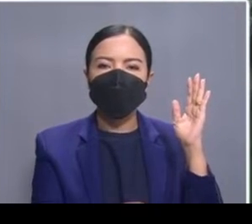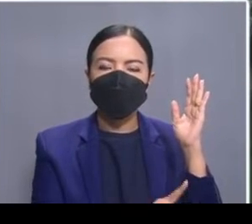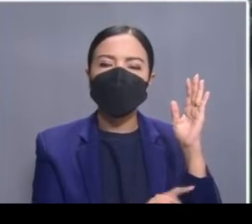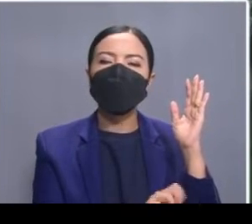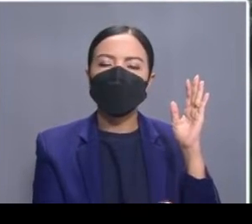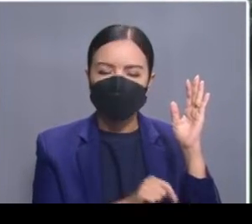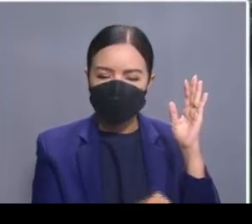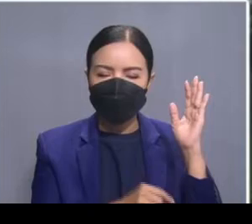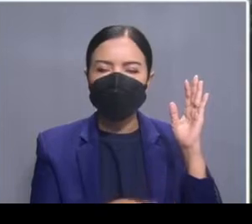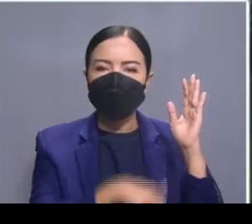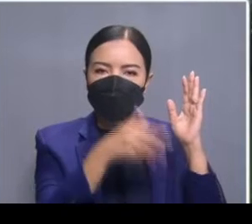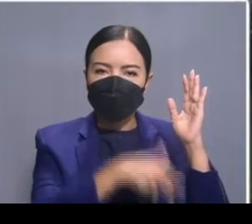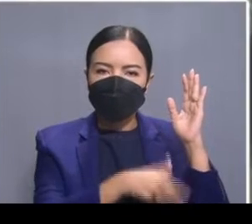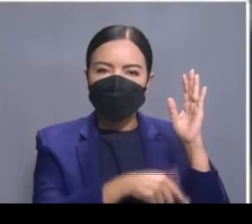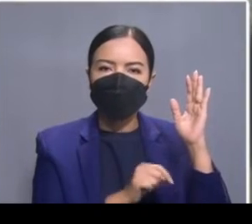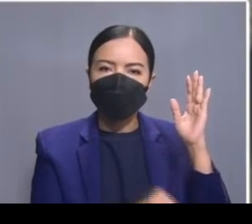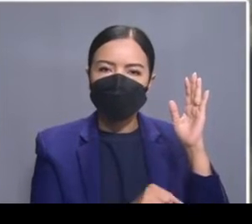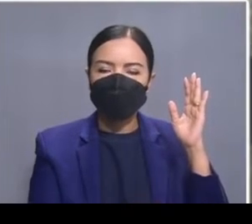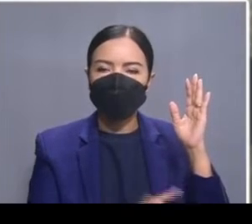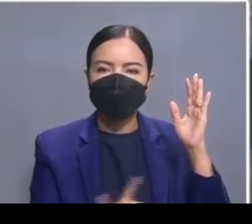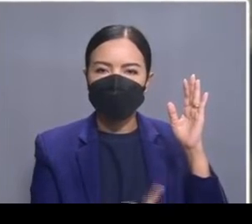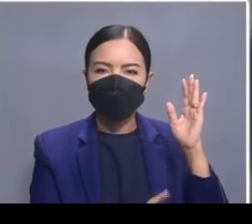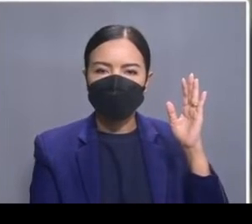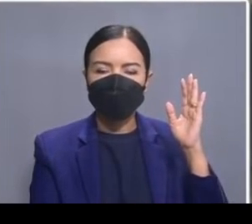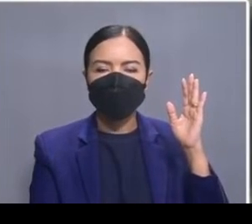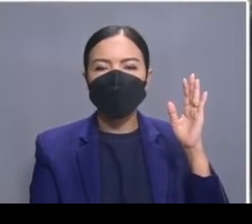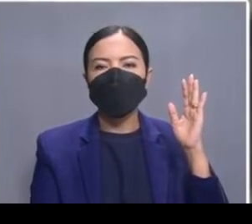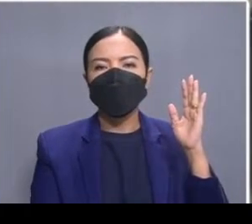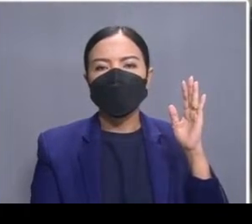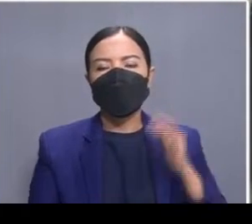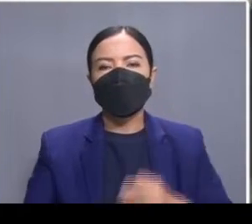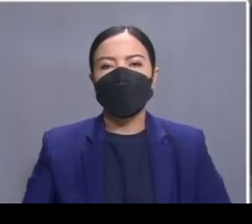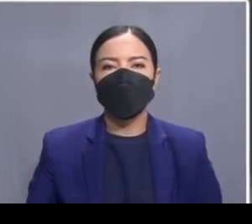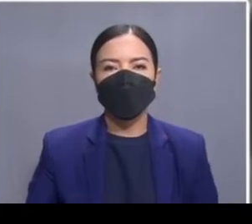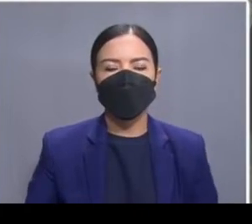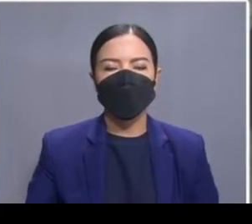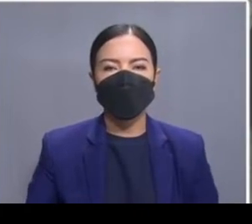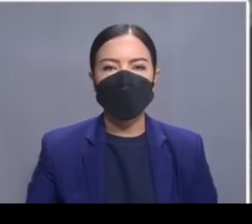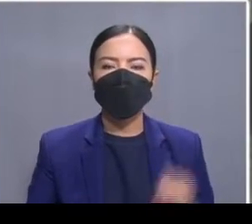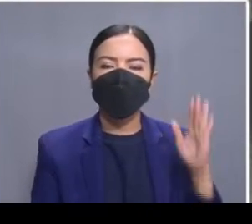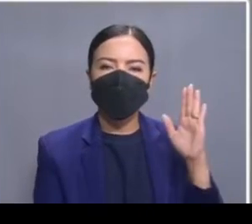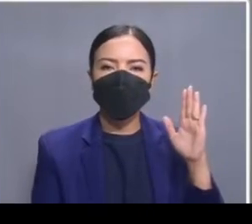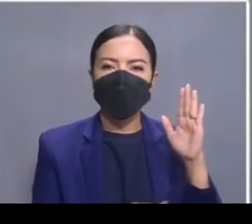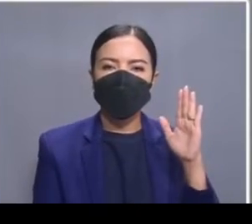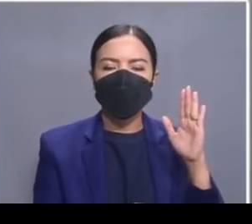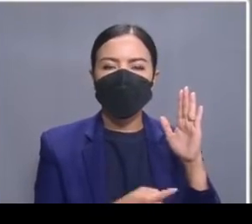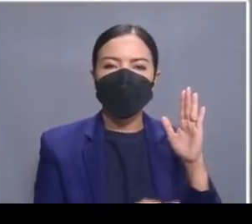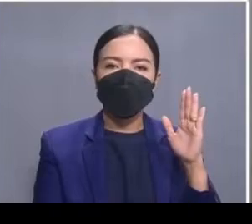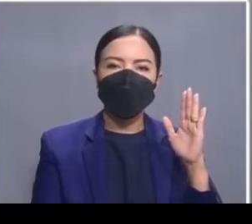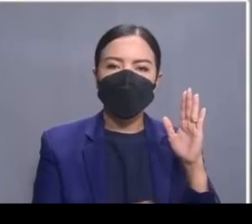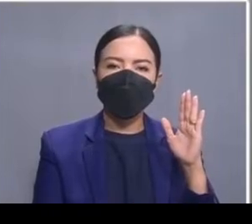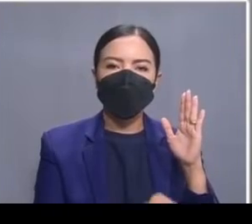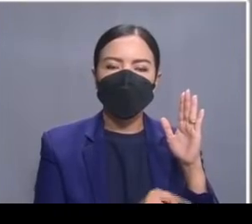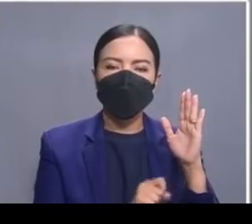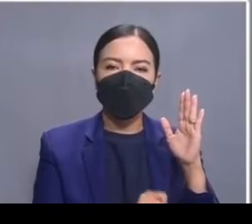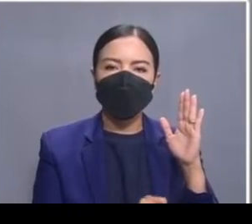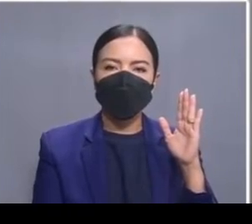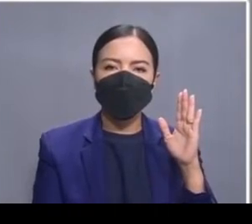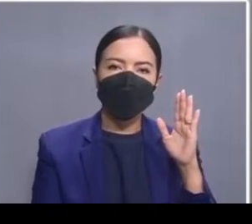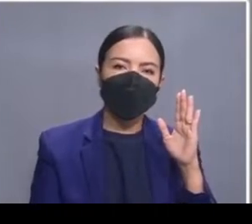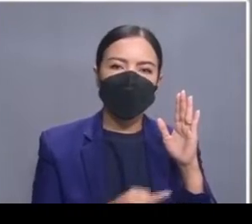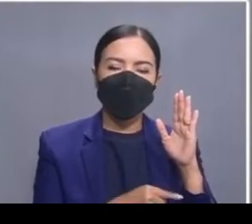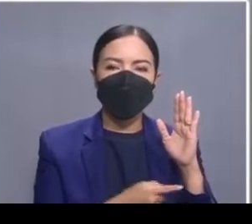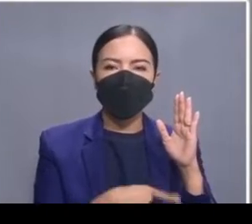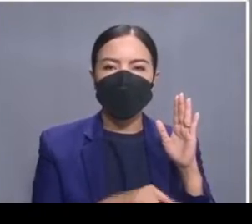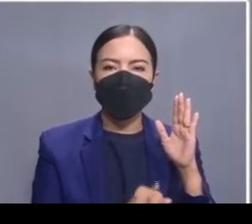สงขลาในก็จะตกหนักมากนะเออนะคะแล้วก็ไล่ขึ้นมาเนี่ยนะฮะนครศรีธรรมราชของคราบเหงื่อ